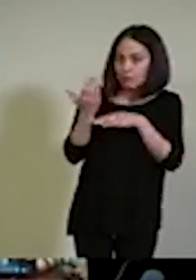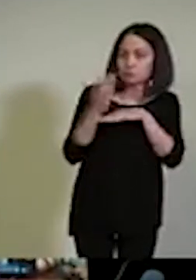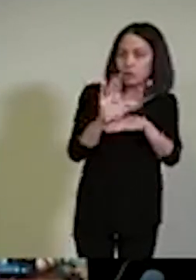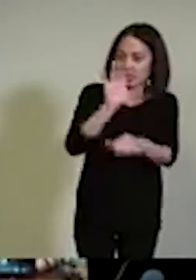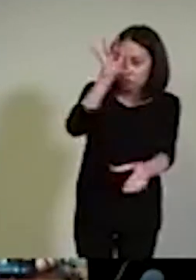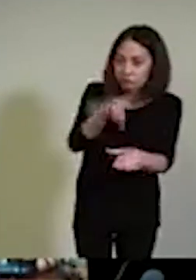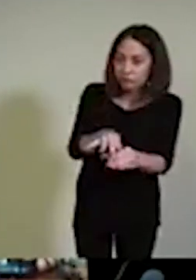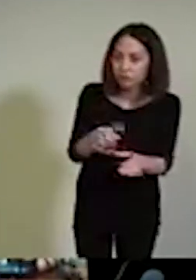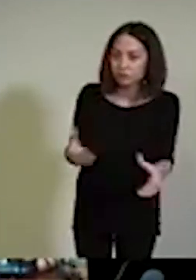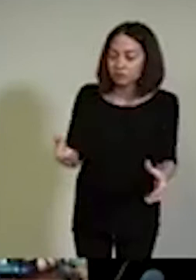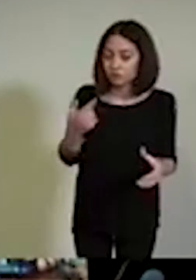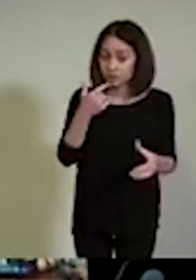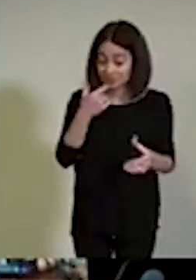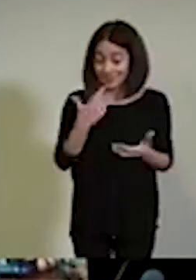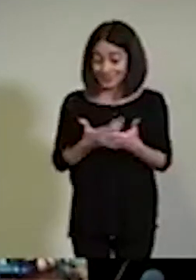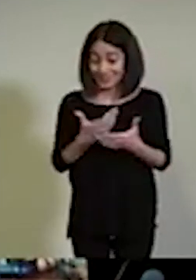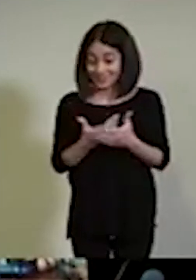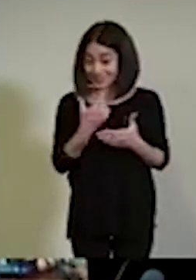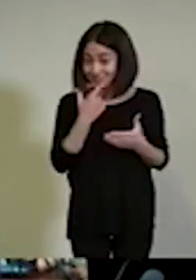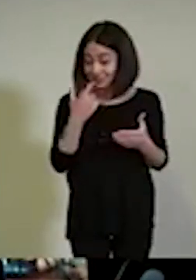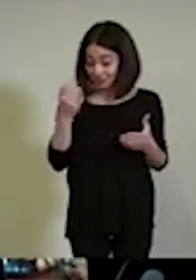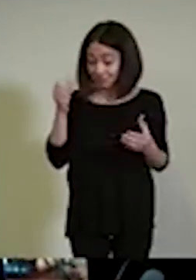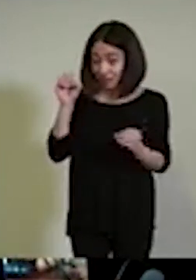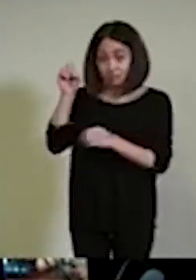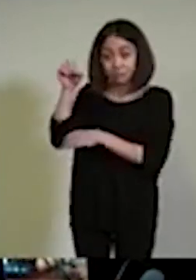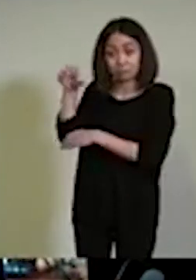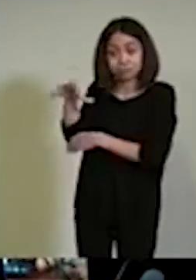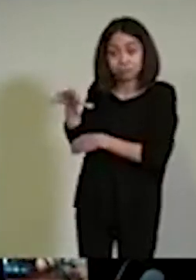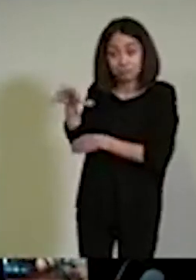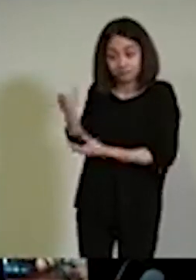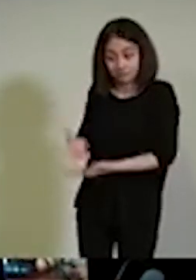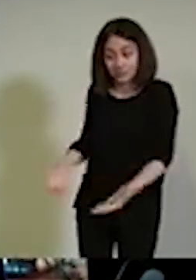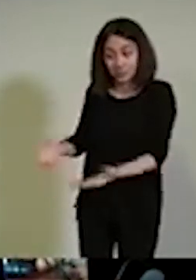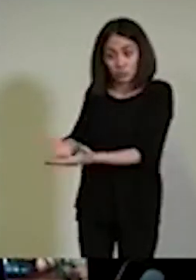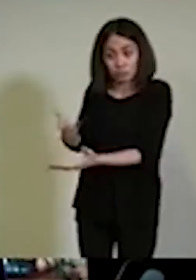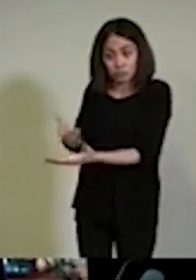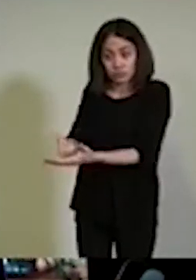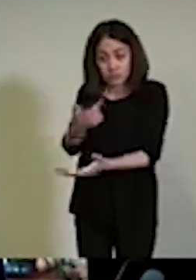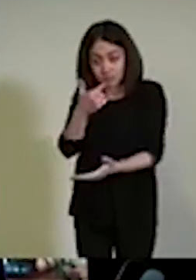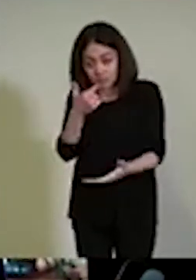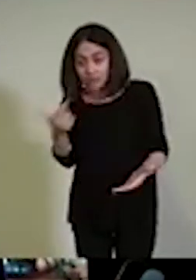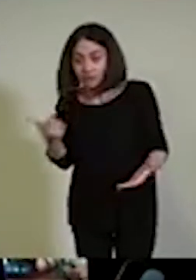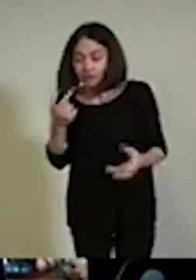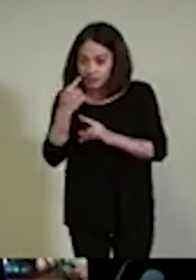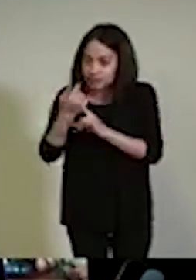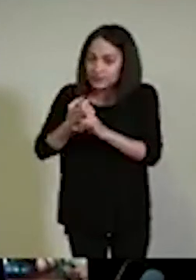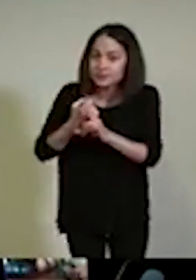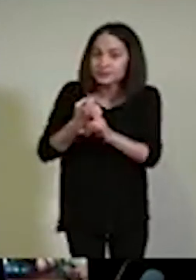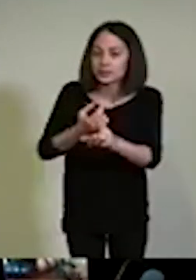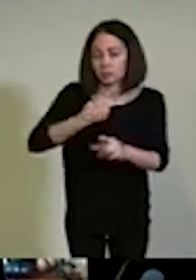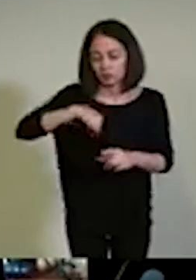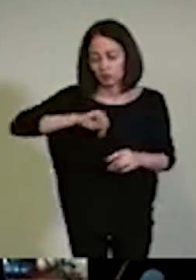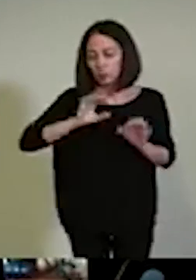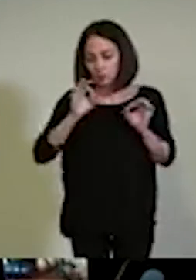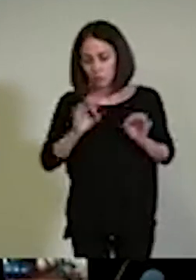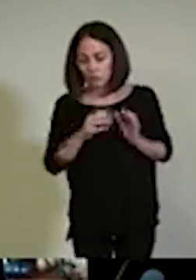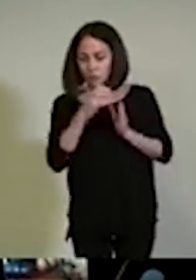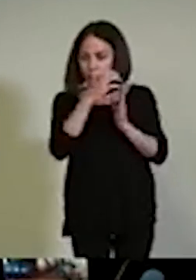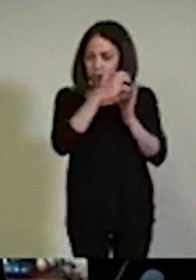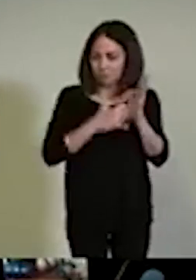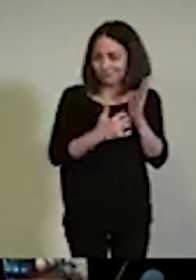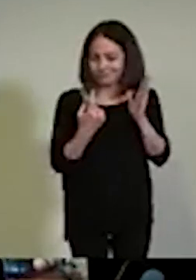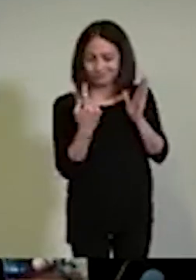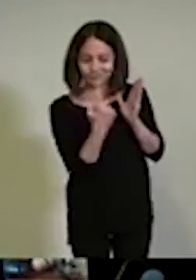parcourir. Pour cela, je les remercie. Nous avons cependant souhaité amender et compléter la proposition